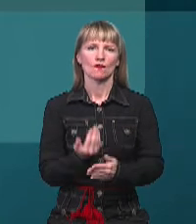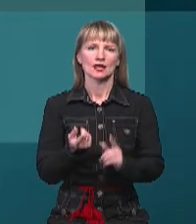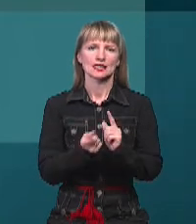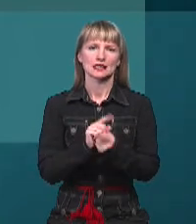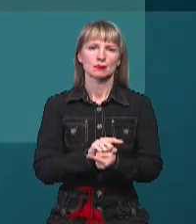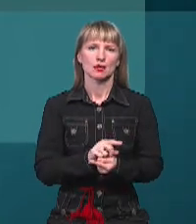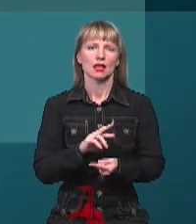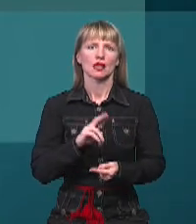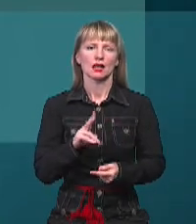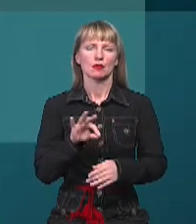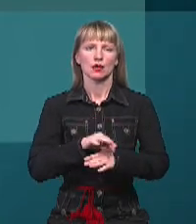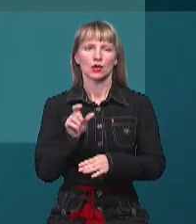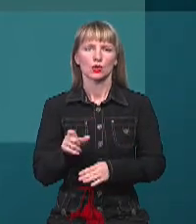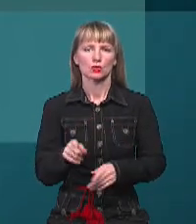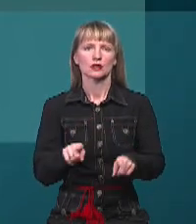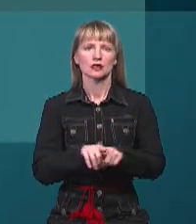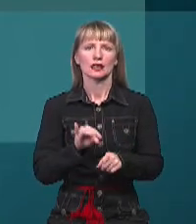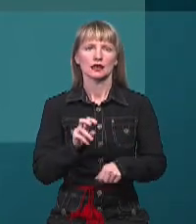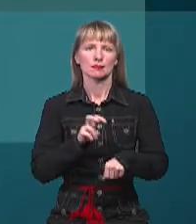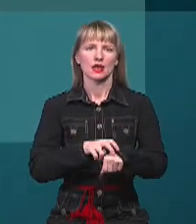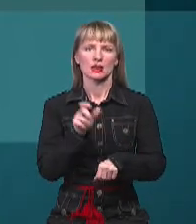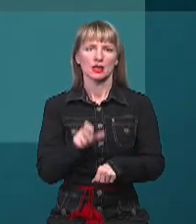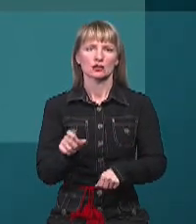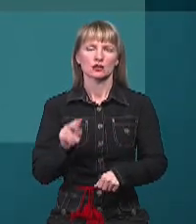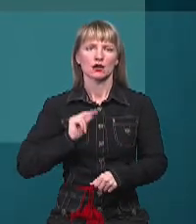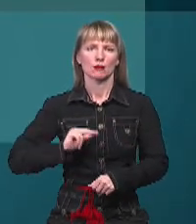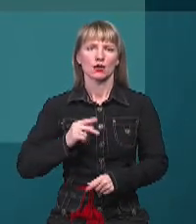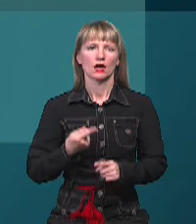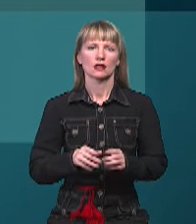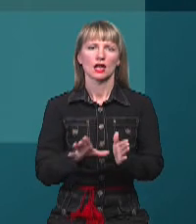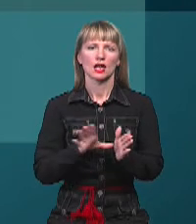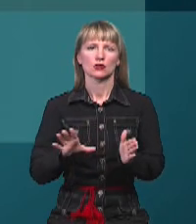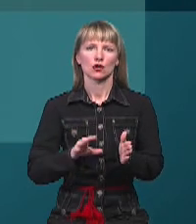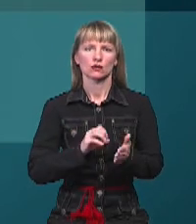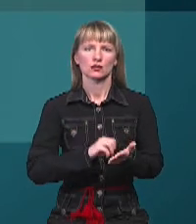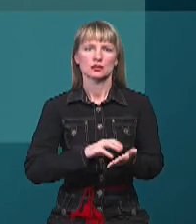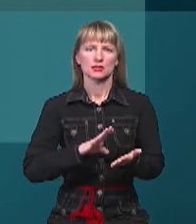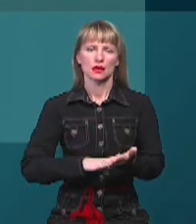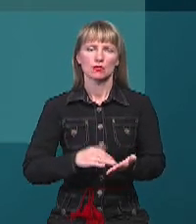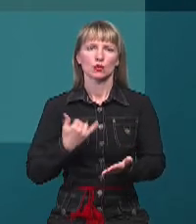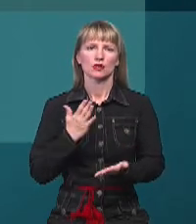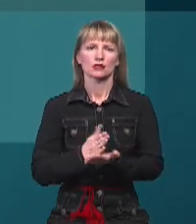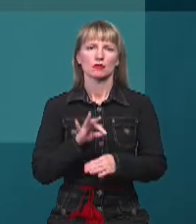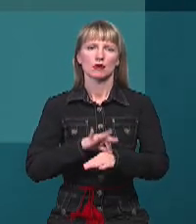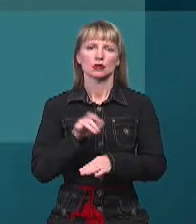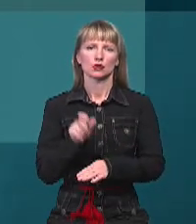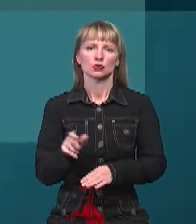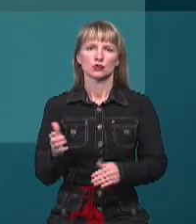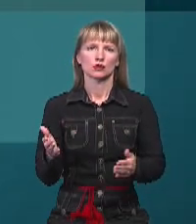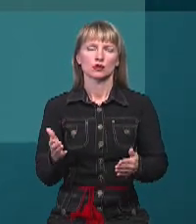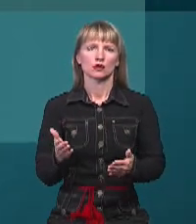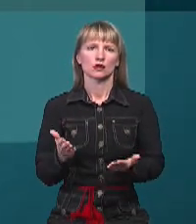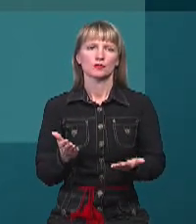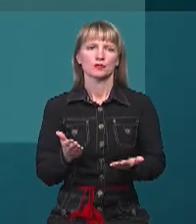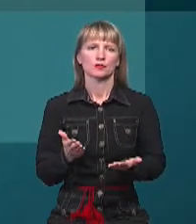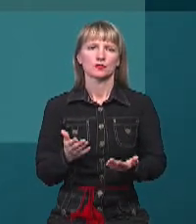як і пацієнти, так і медичний персонал. Це електронний запис, наші пацієнти ще вони